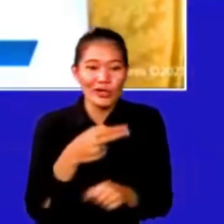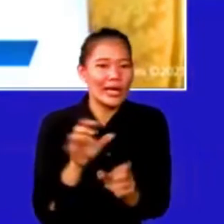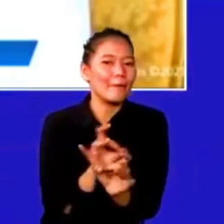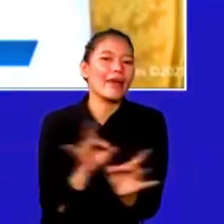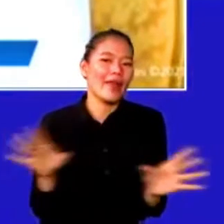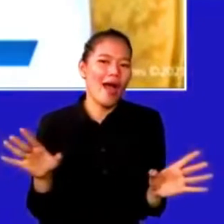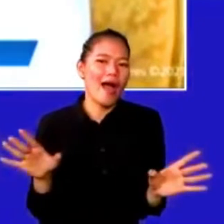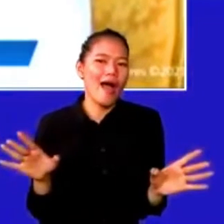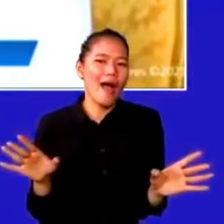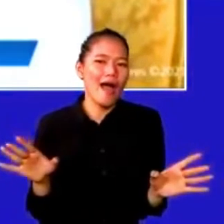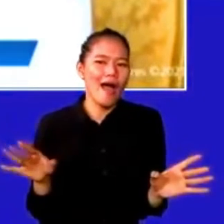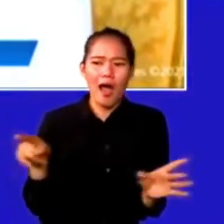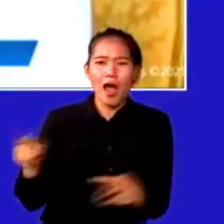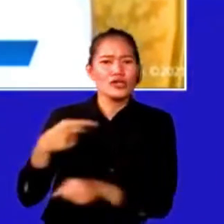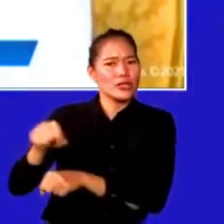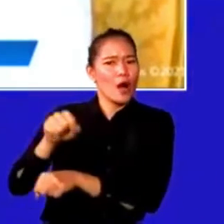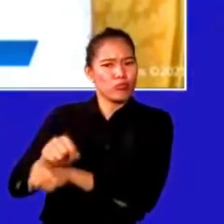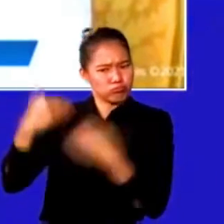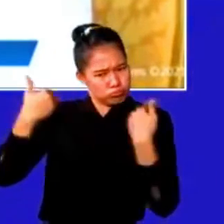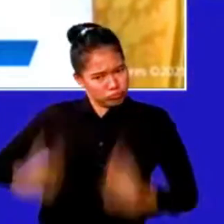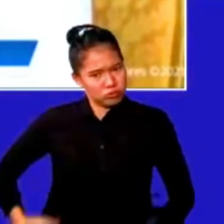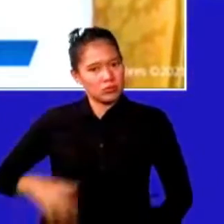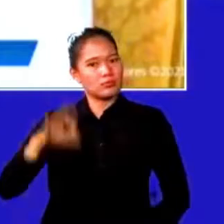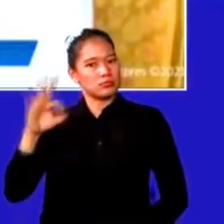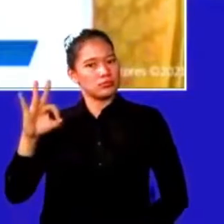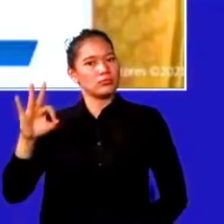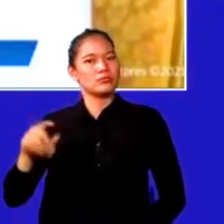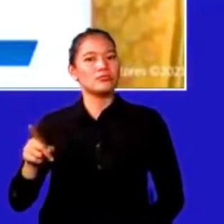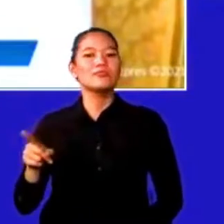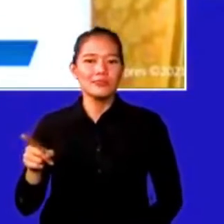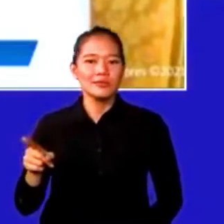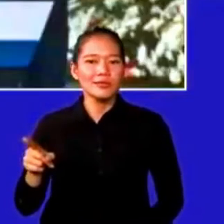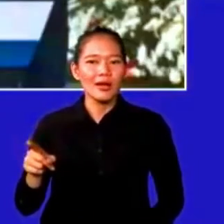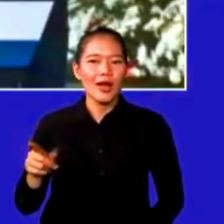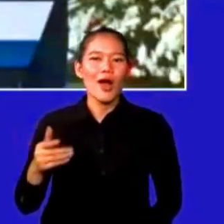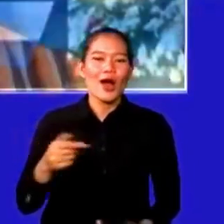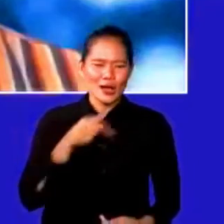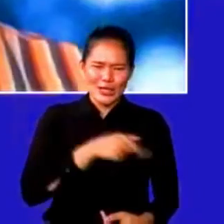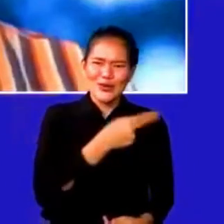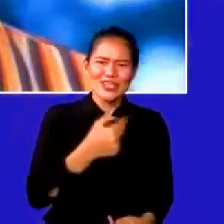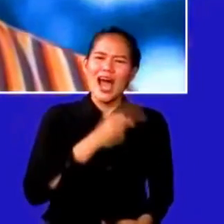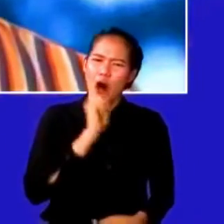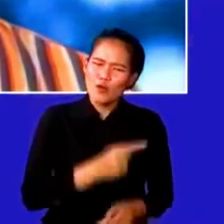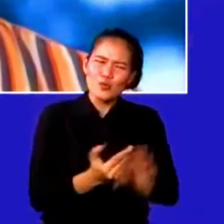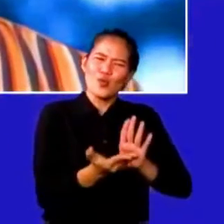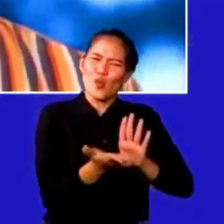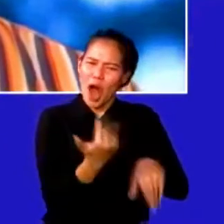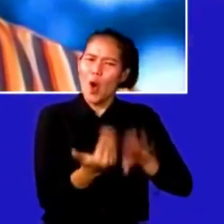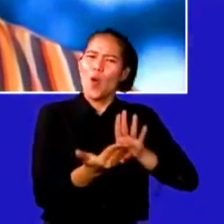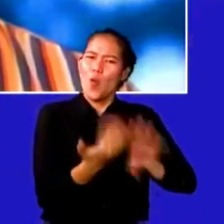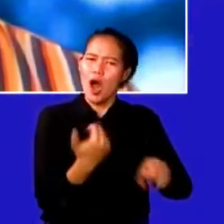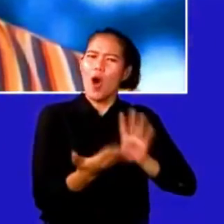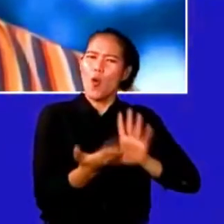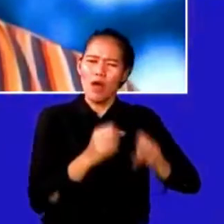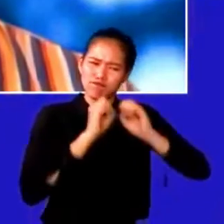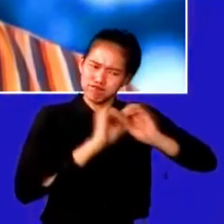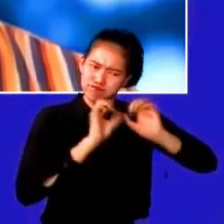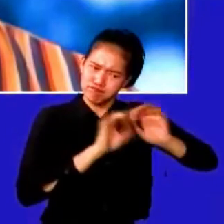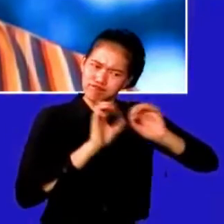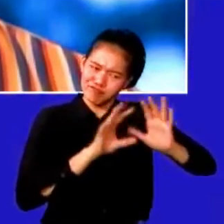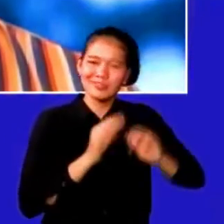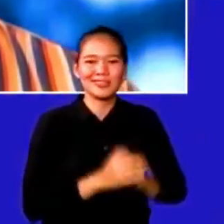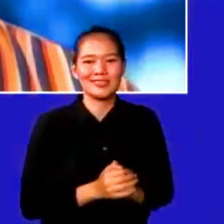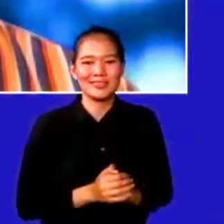mereka sudah bisa lebih disiplin Ya sepertinya memang harus berkali-kali jadi cecak